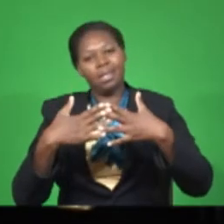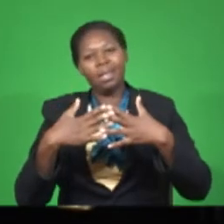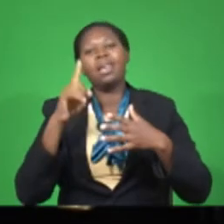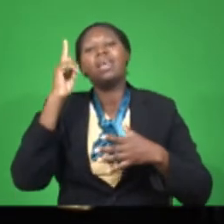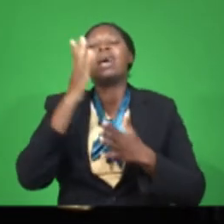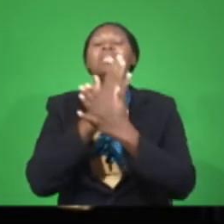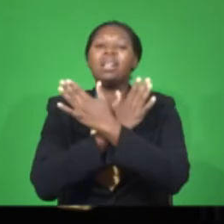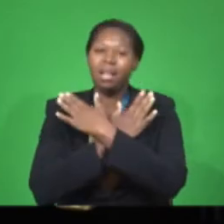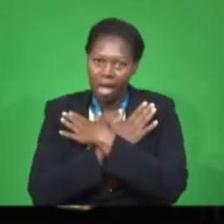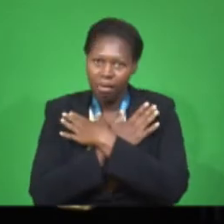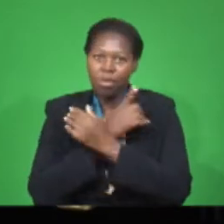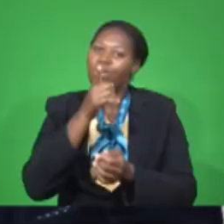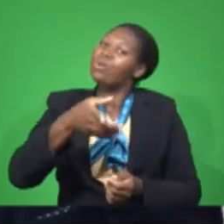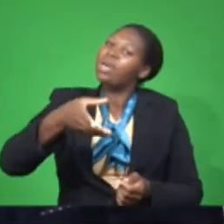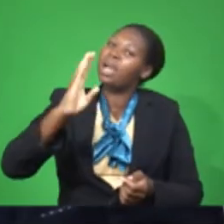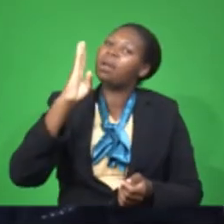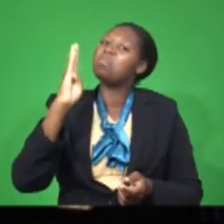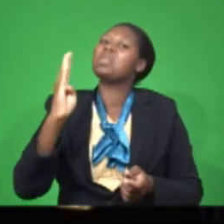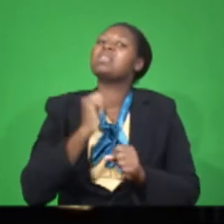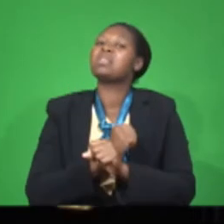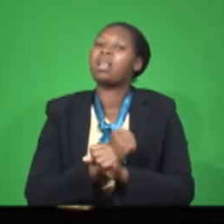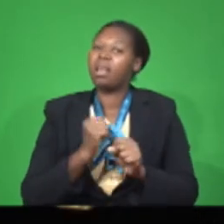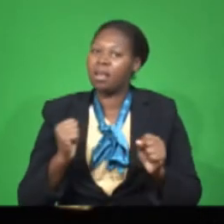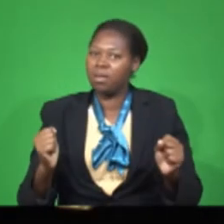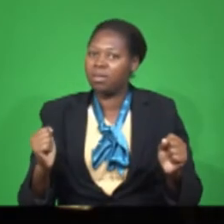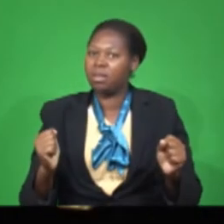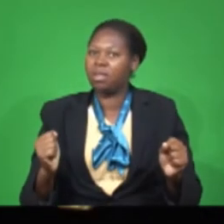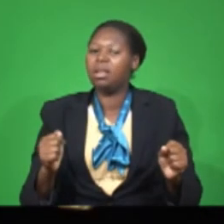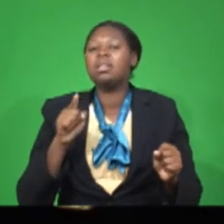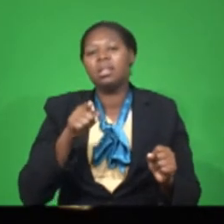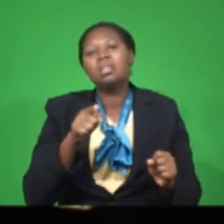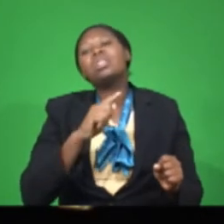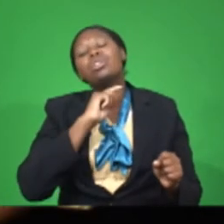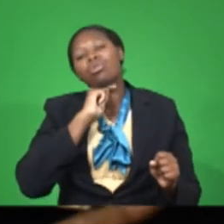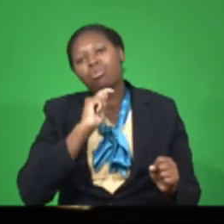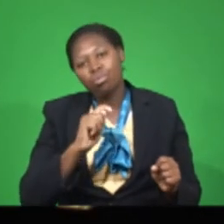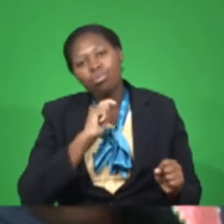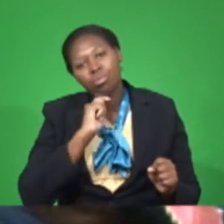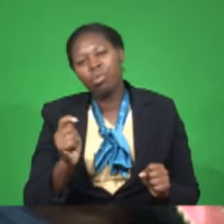Kana achitu unogona kuponesi kwa waka. Icho kwa hali. Kana shumu za aninani.